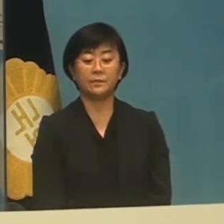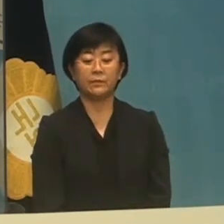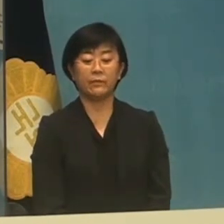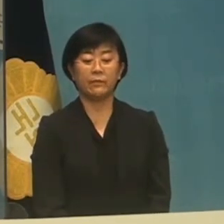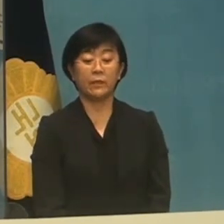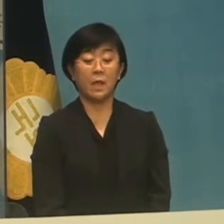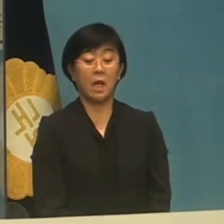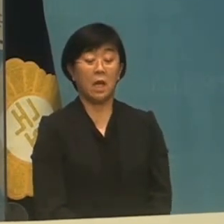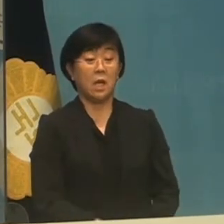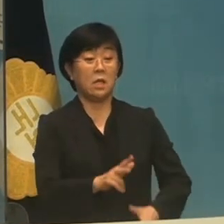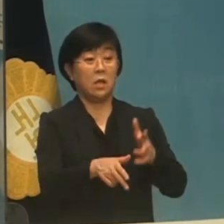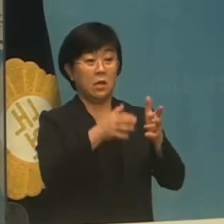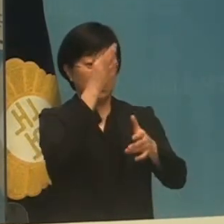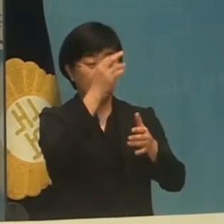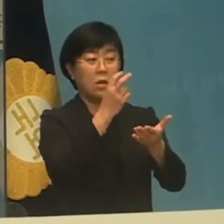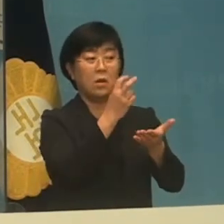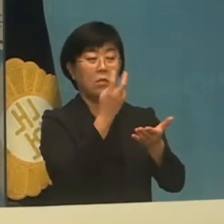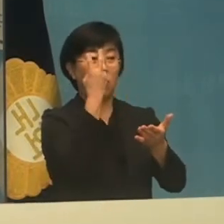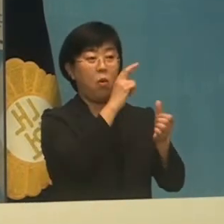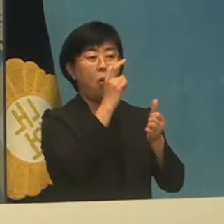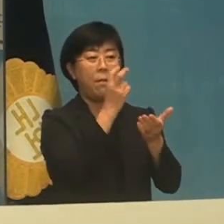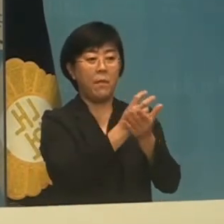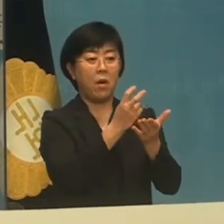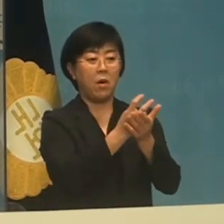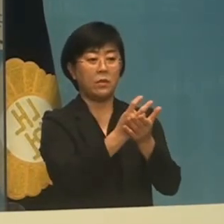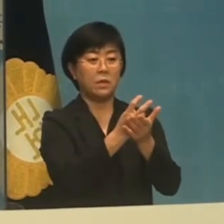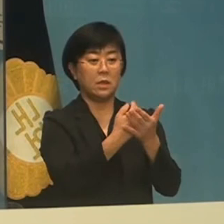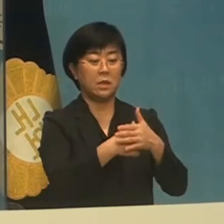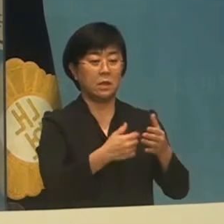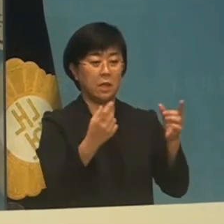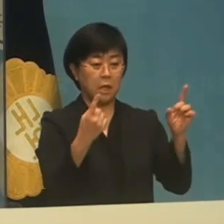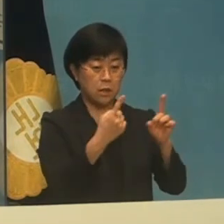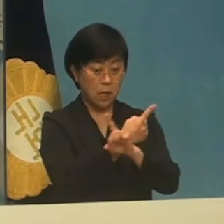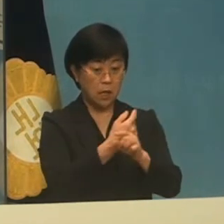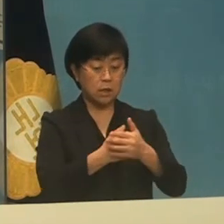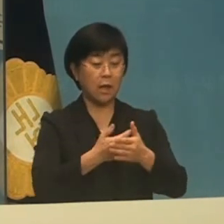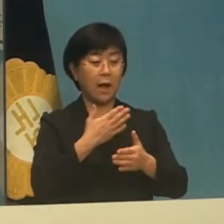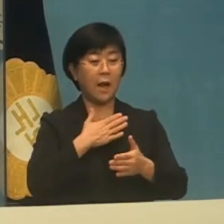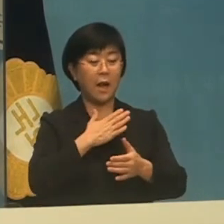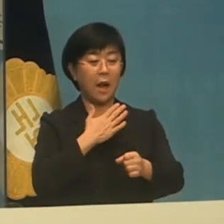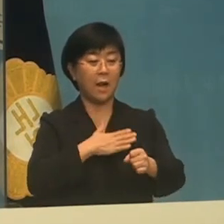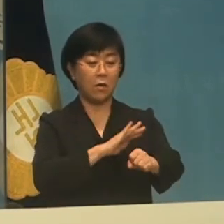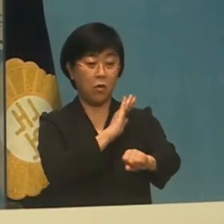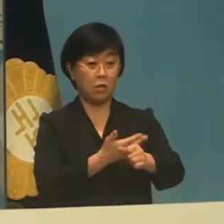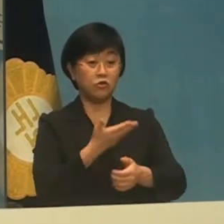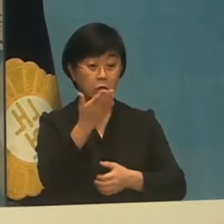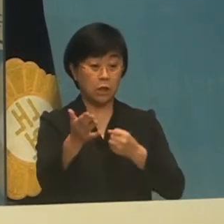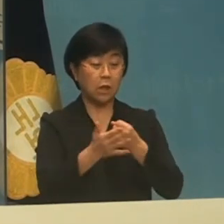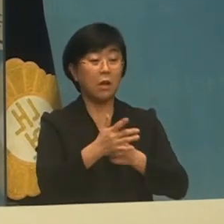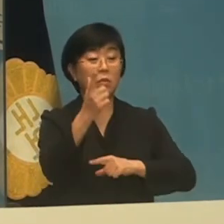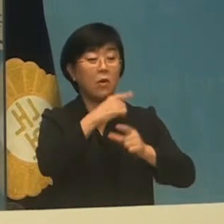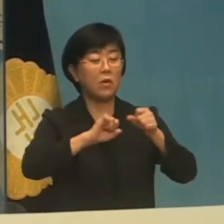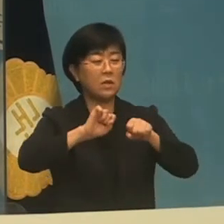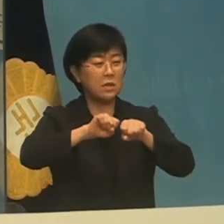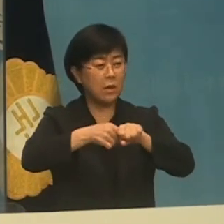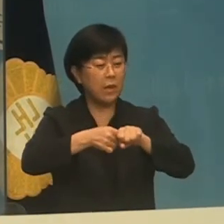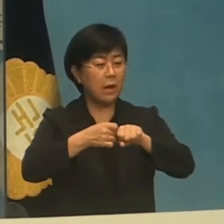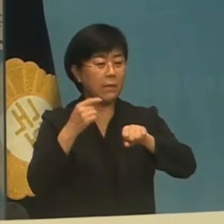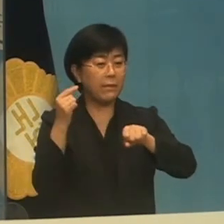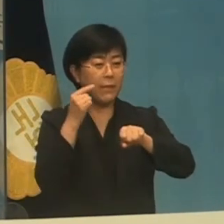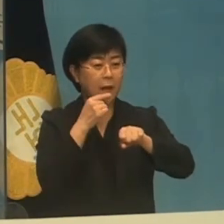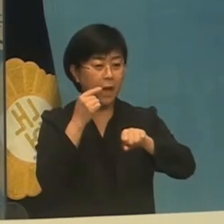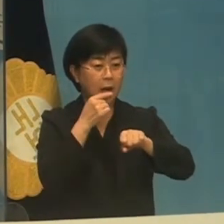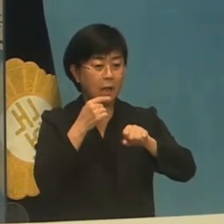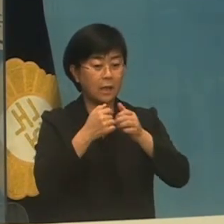그런데 상기법을 개정해서 알 권리를 되찾아주겠다던 민주당이 처벌 조항을 더 강화한